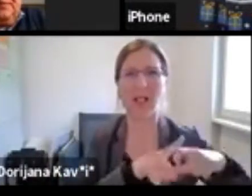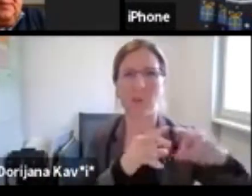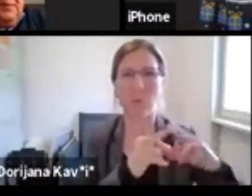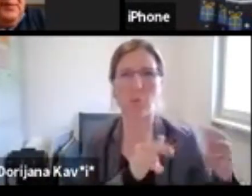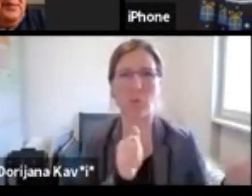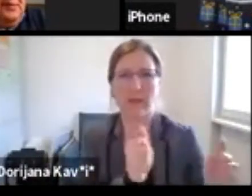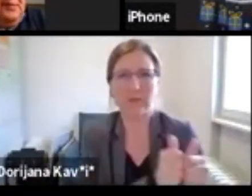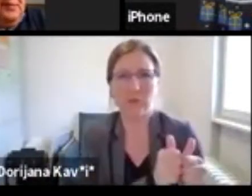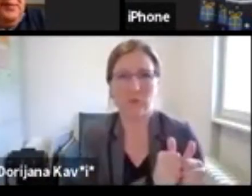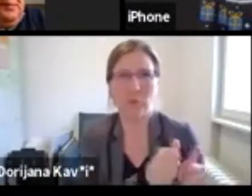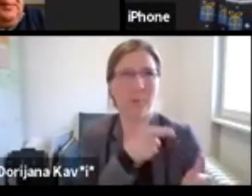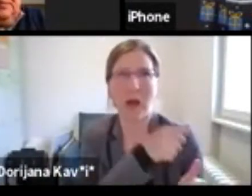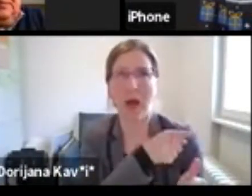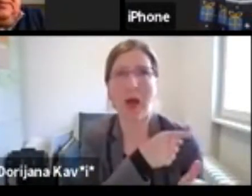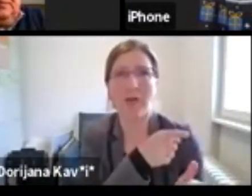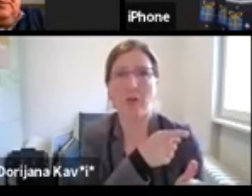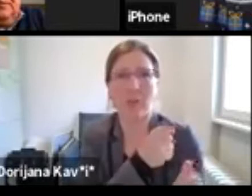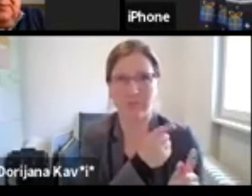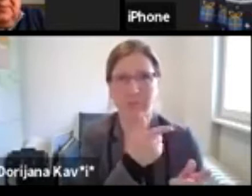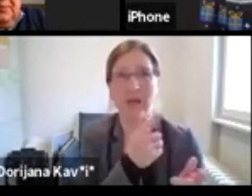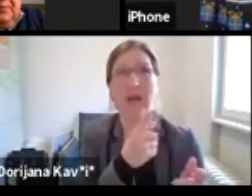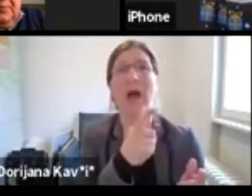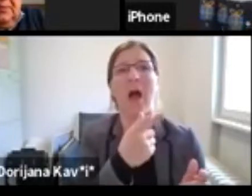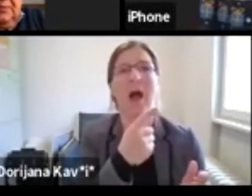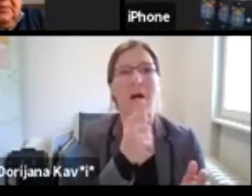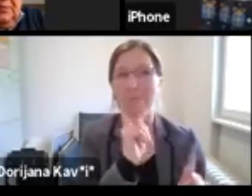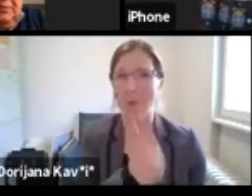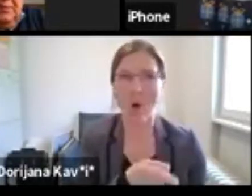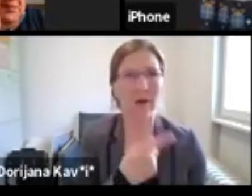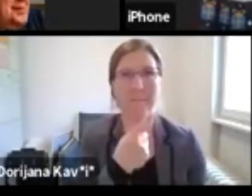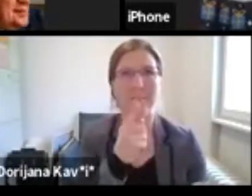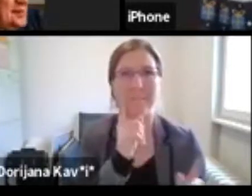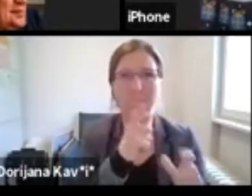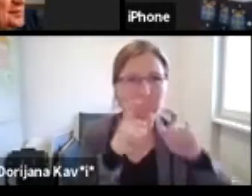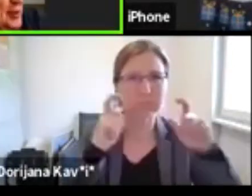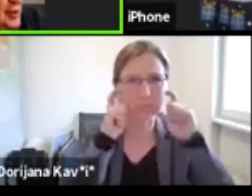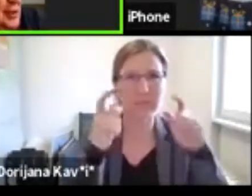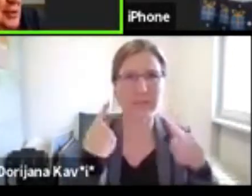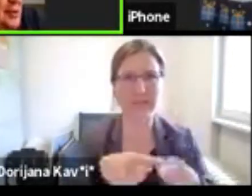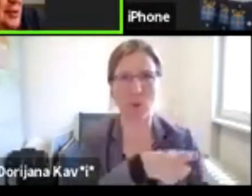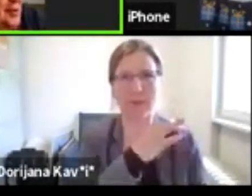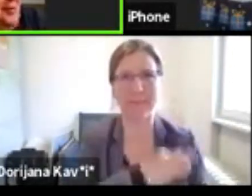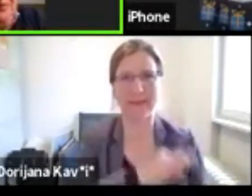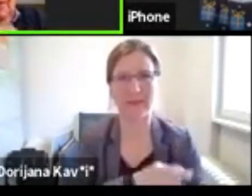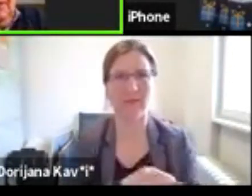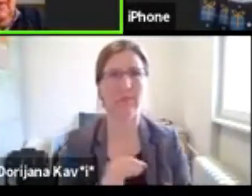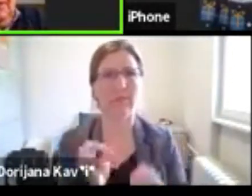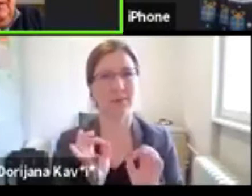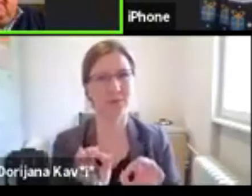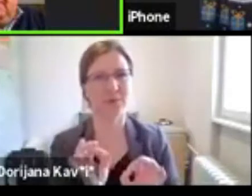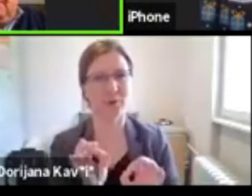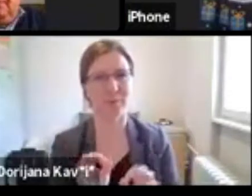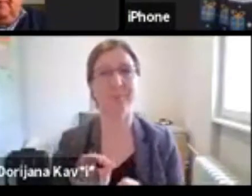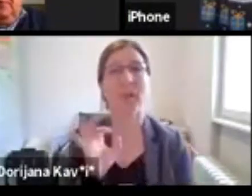kugli zemaljskoj. Ne dao nam Bog još jednog predsjednika i onda ja moram radi njega se tu štititi. Da,